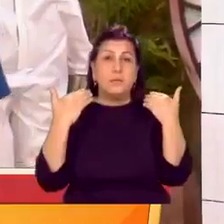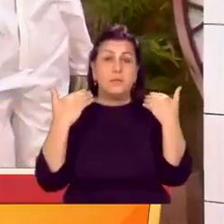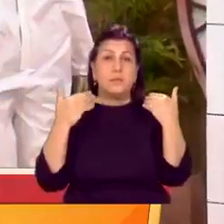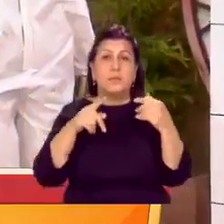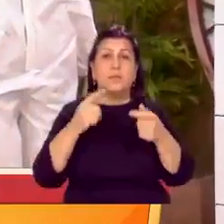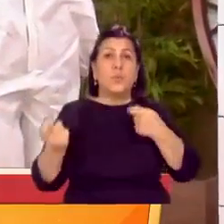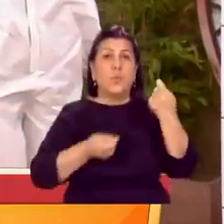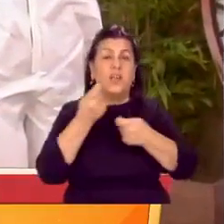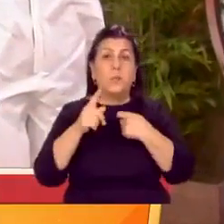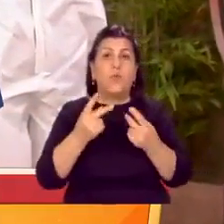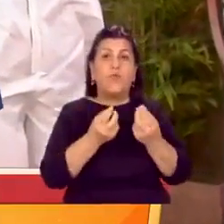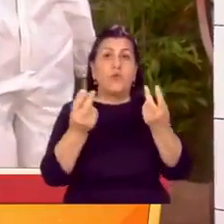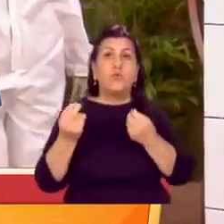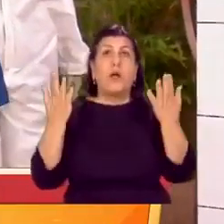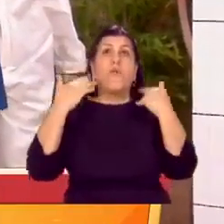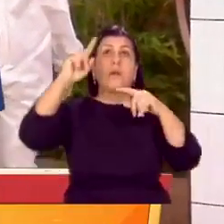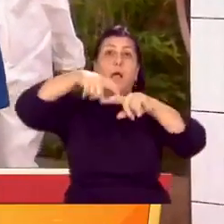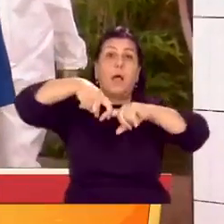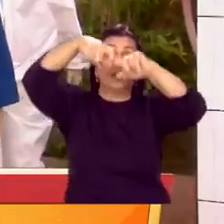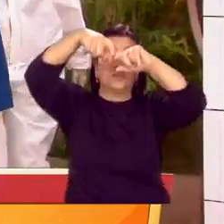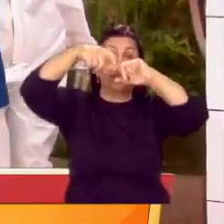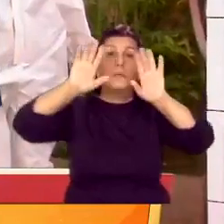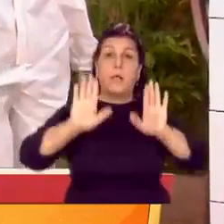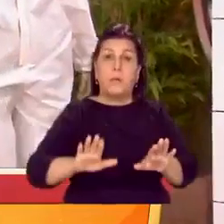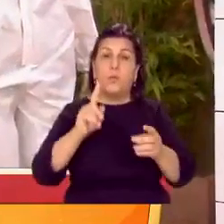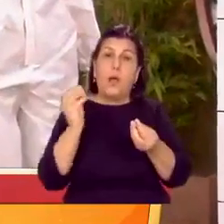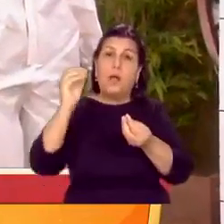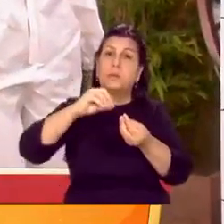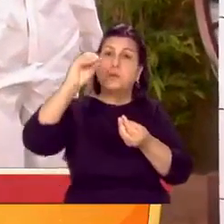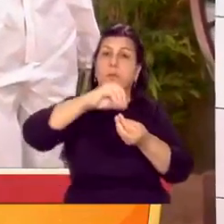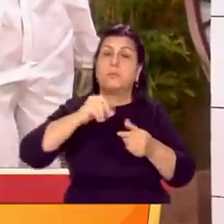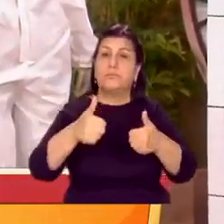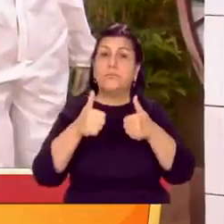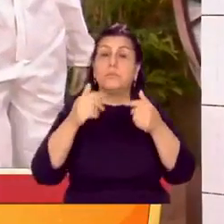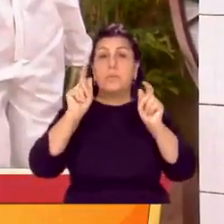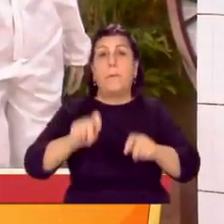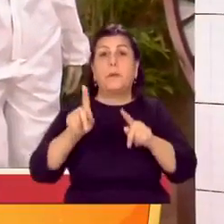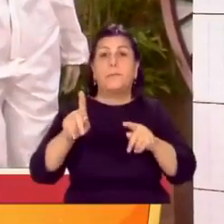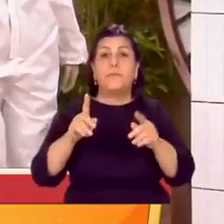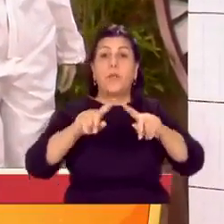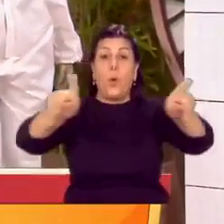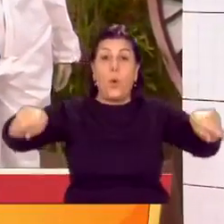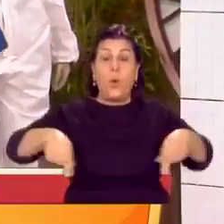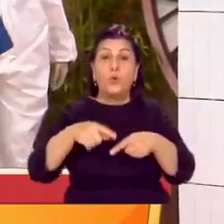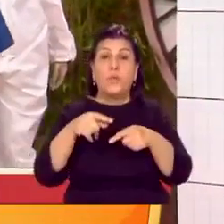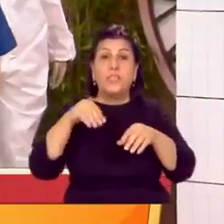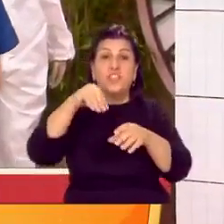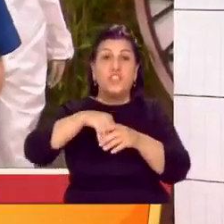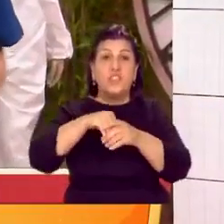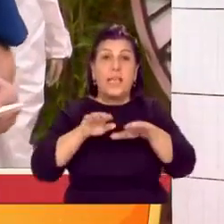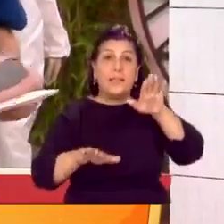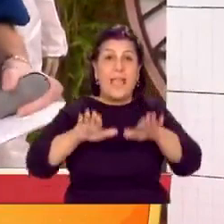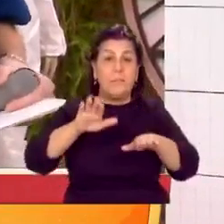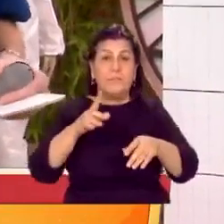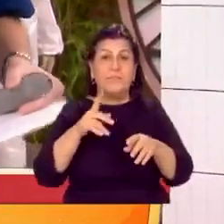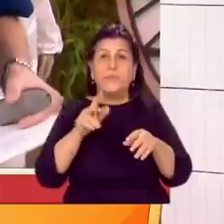nemlendiricileri de bu virüslerin havada asılı kalmasın da artırabilir Dolayısıyla oda içerisindeki nem oranınızı dengede